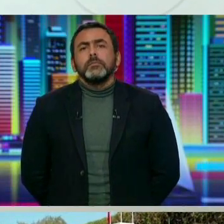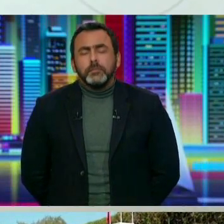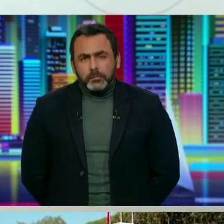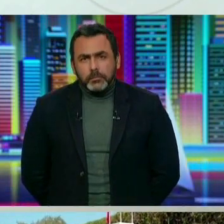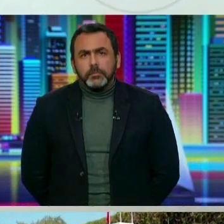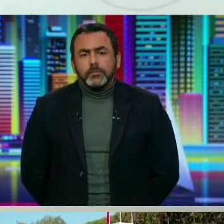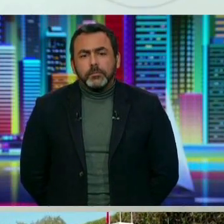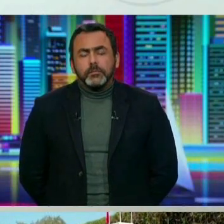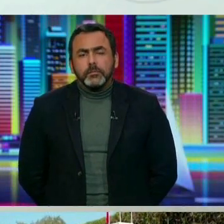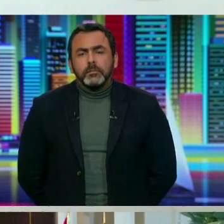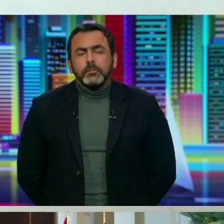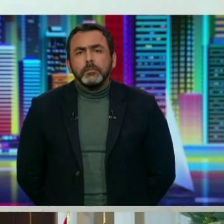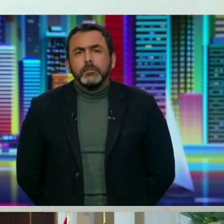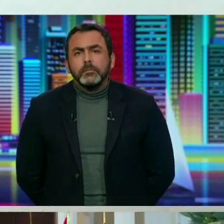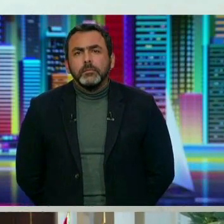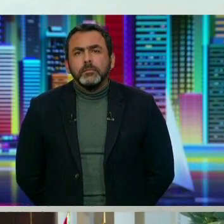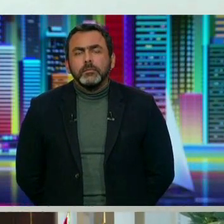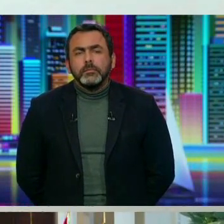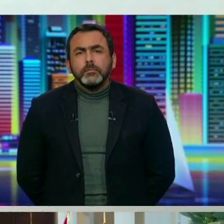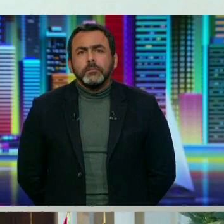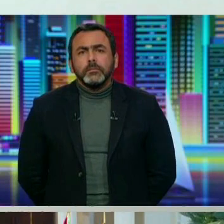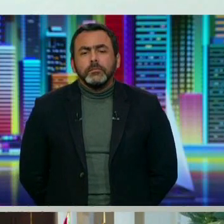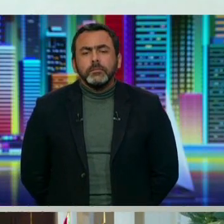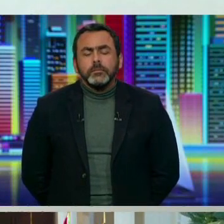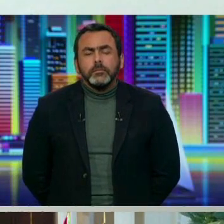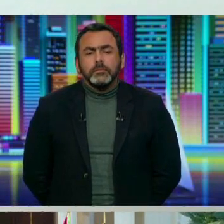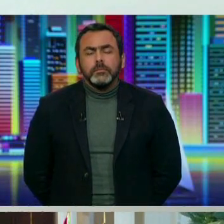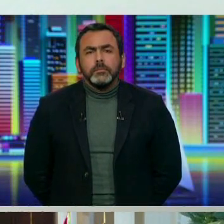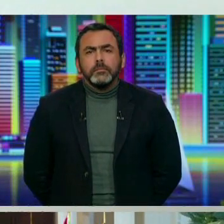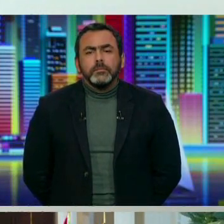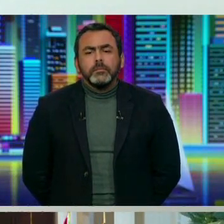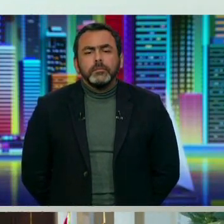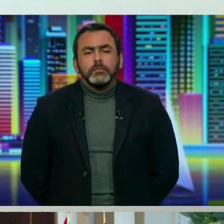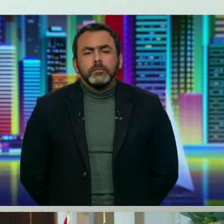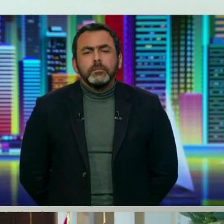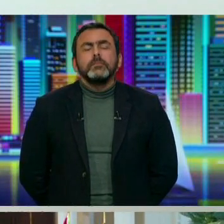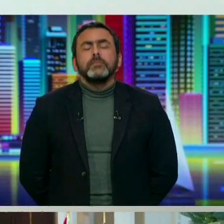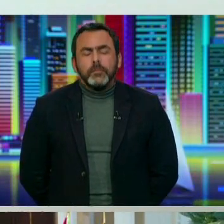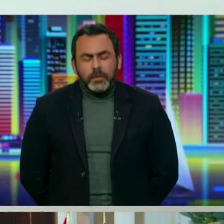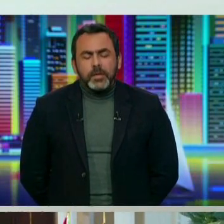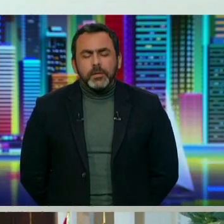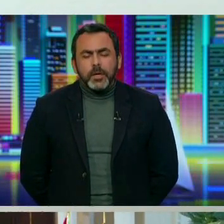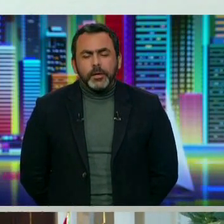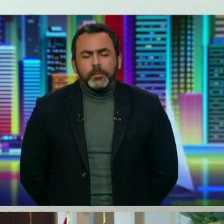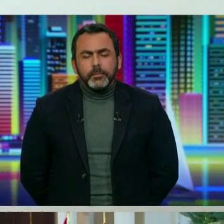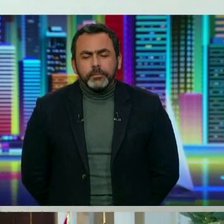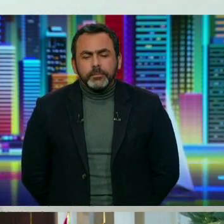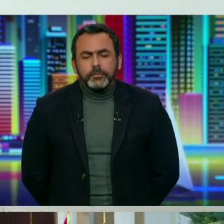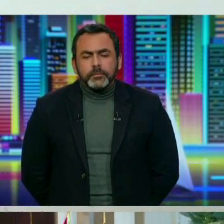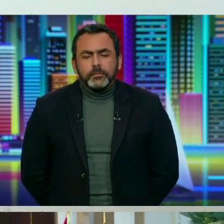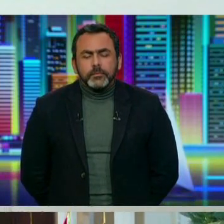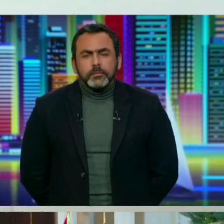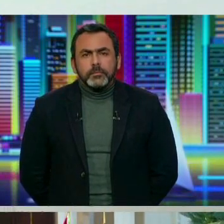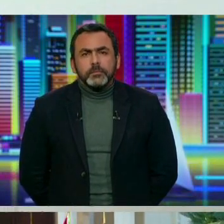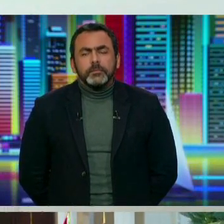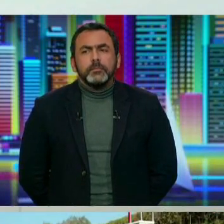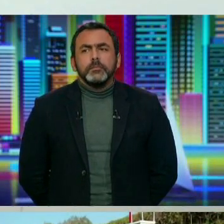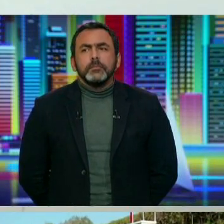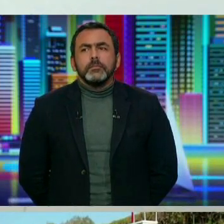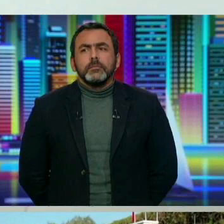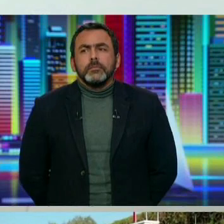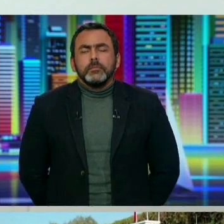داخل الأسبوع وصراع ونزاعات النظام مع تجري وغيرها من الأقاليم، صحيح. في أسبوع،